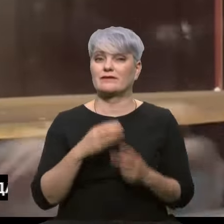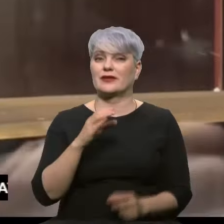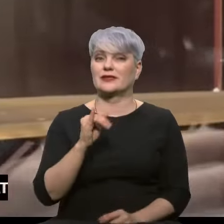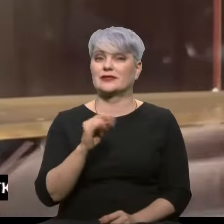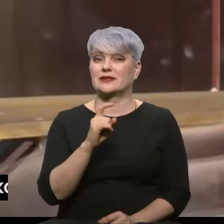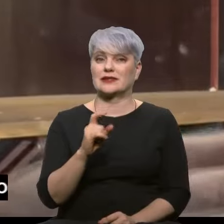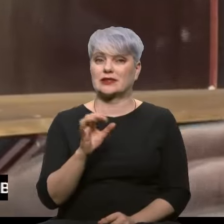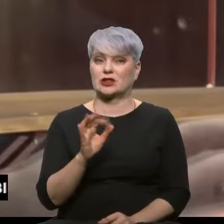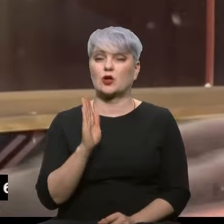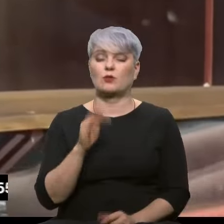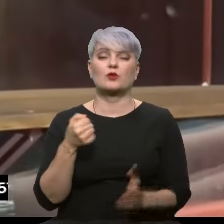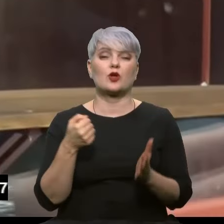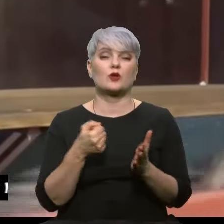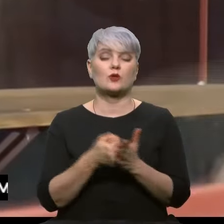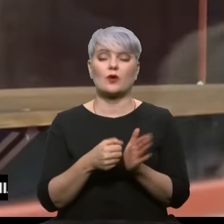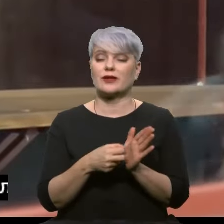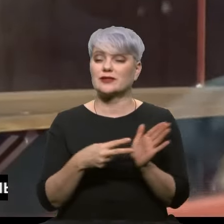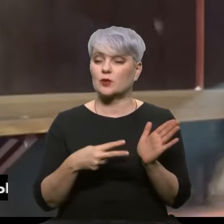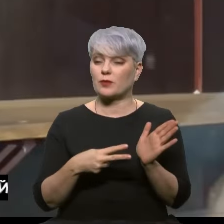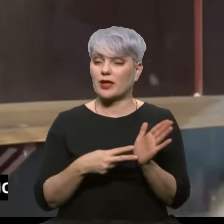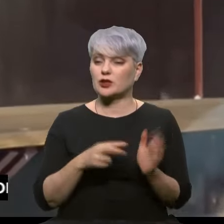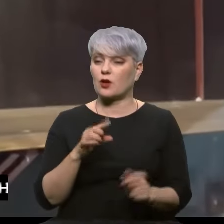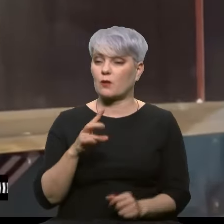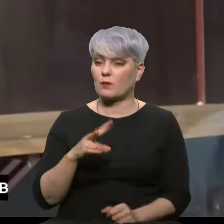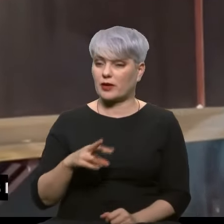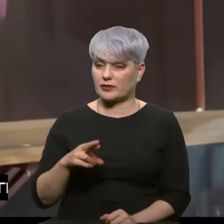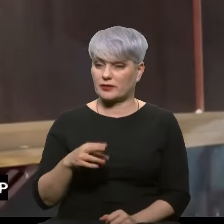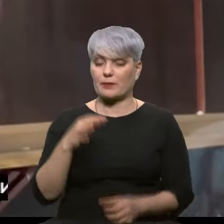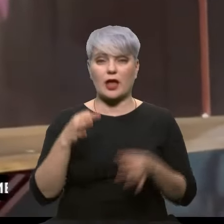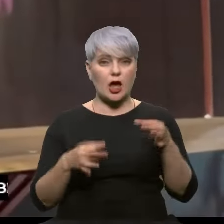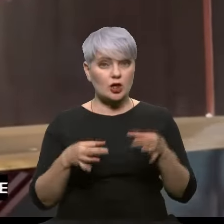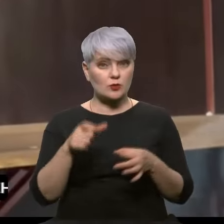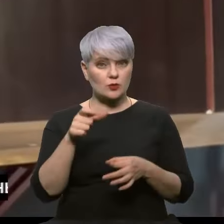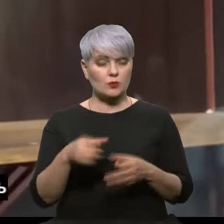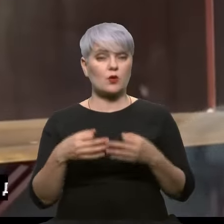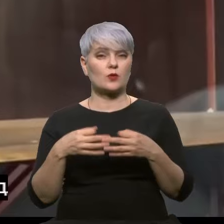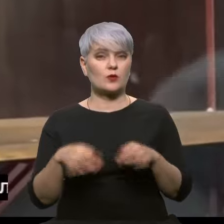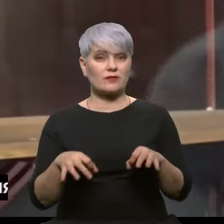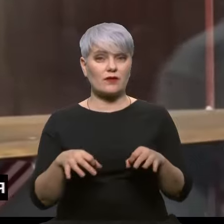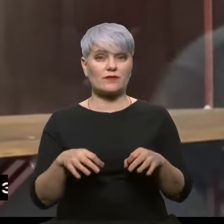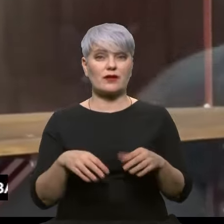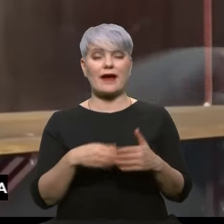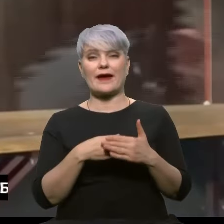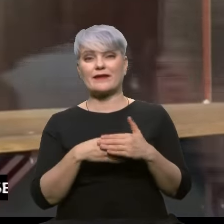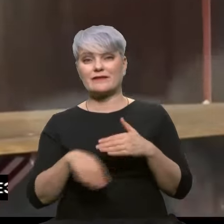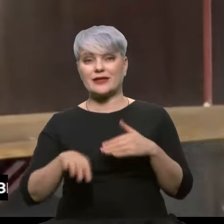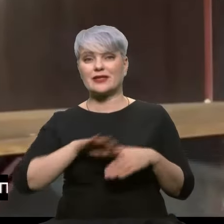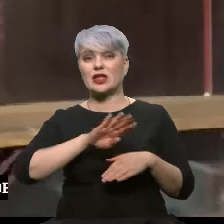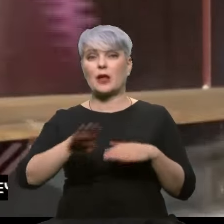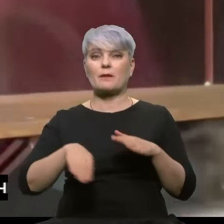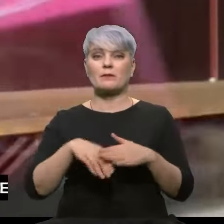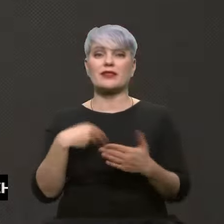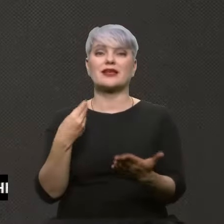до 17 березня. Суд дозволив підозрюваному вийти під заставу у більш як 500 мільйонів гривень.